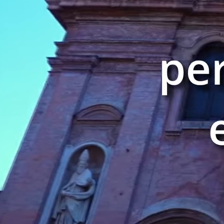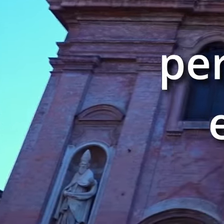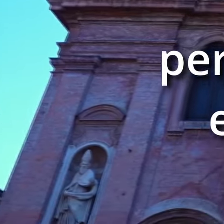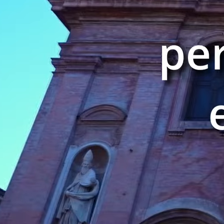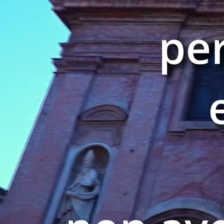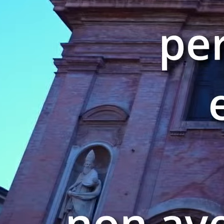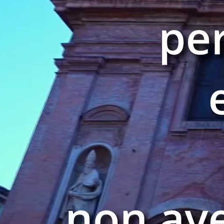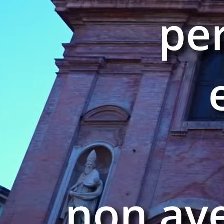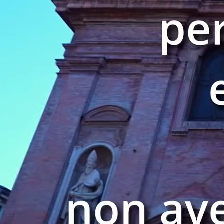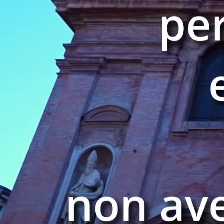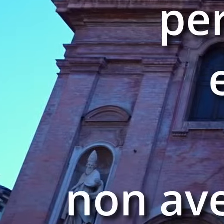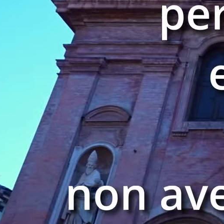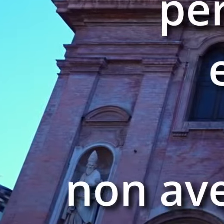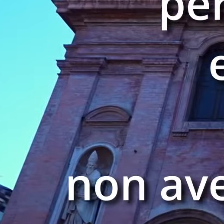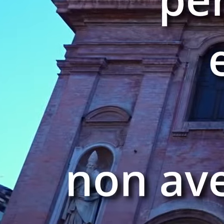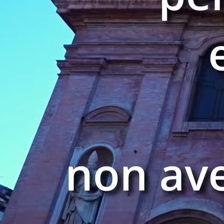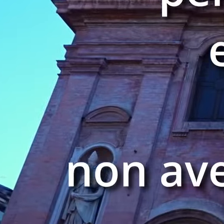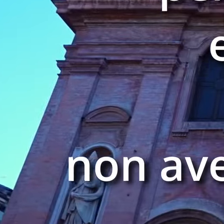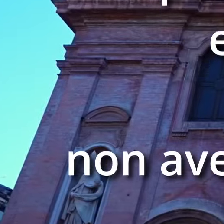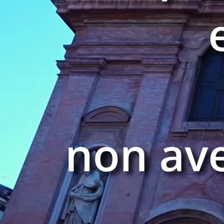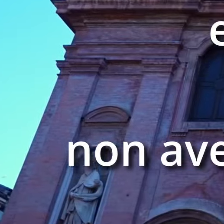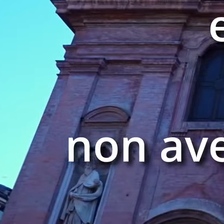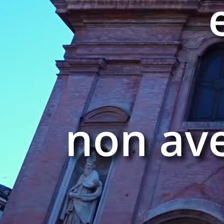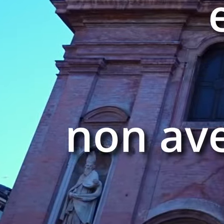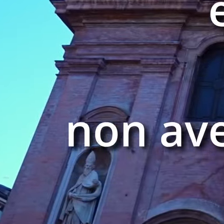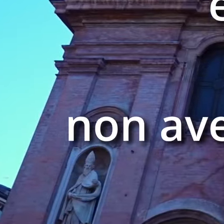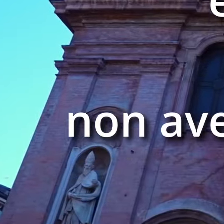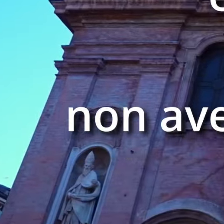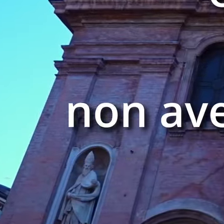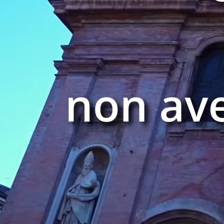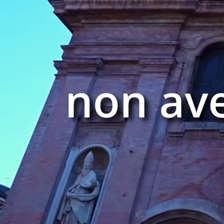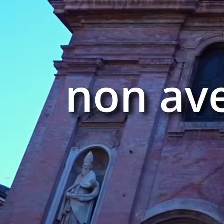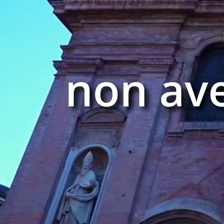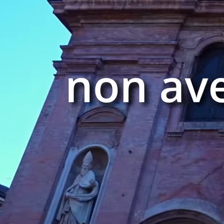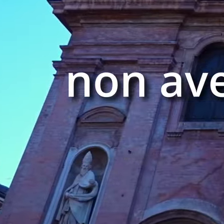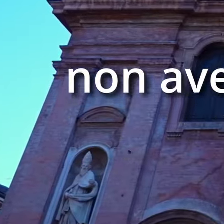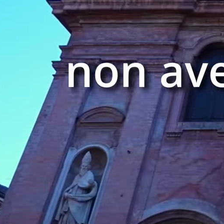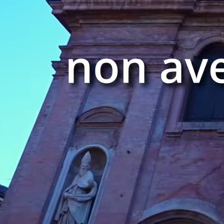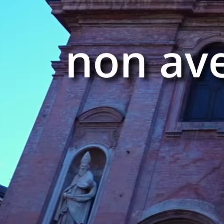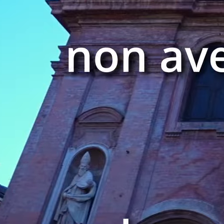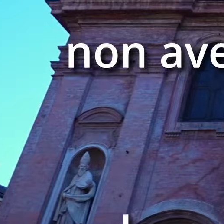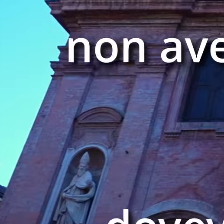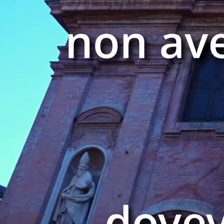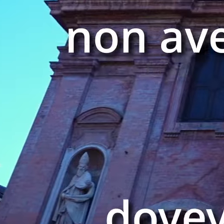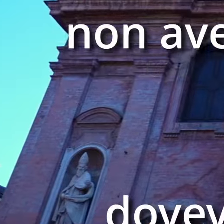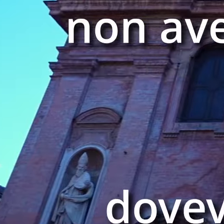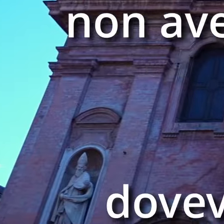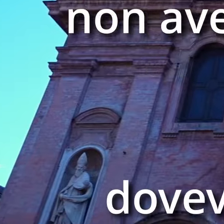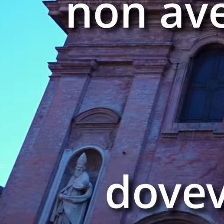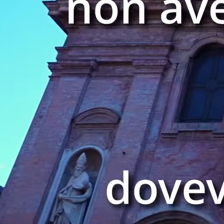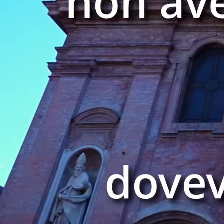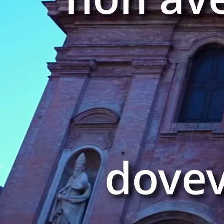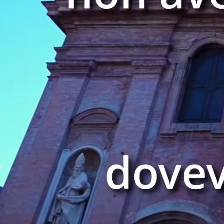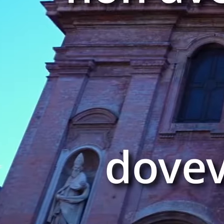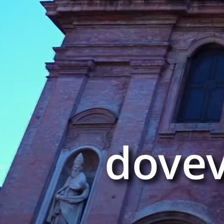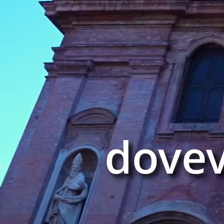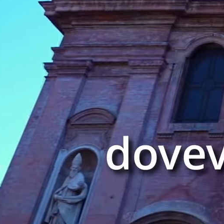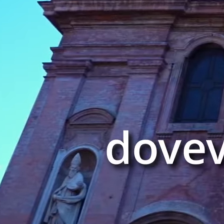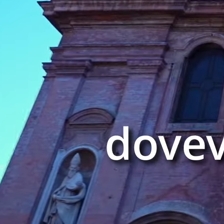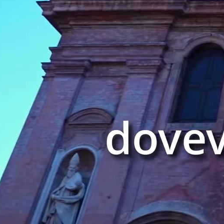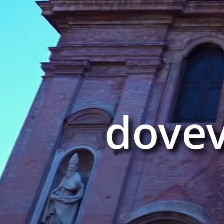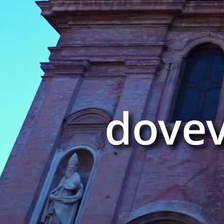l'altro discepolo che era giunto per primo al Sepolcro e vide e credette infatti